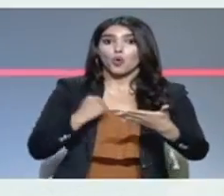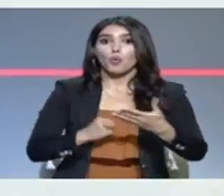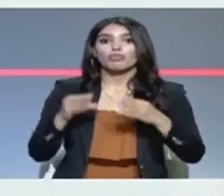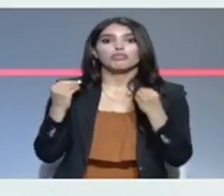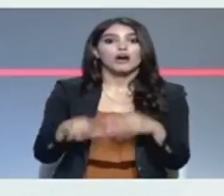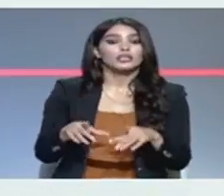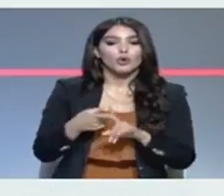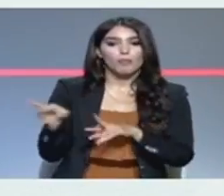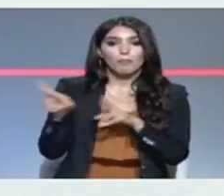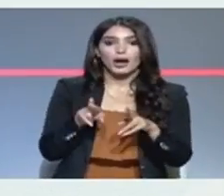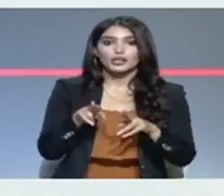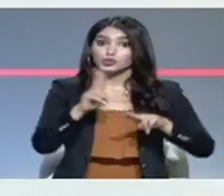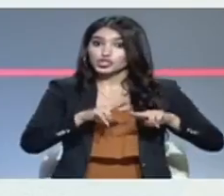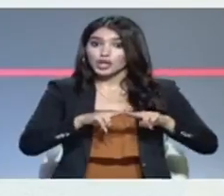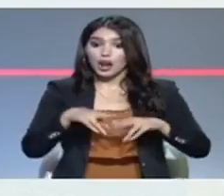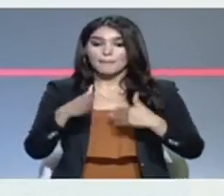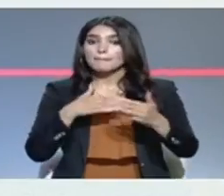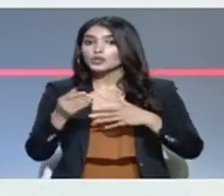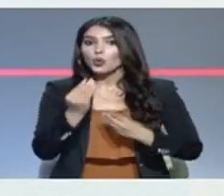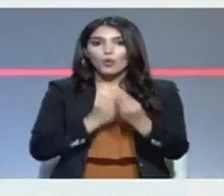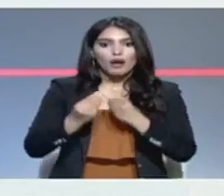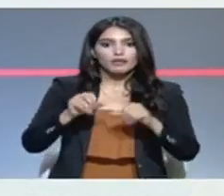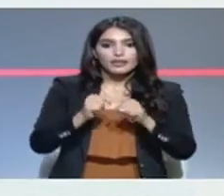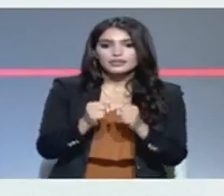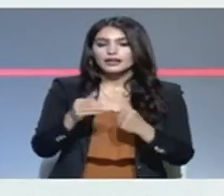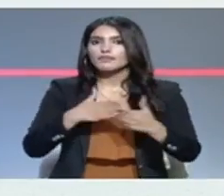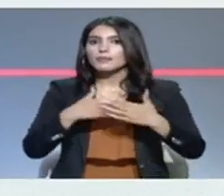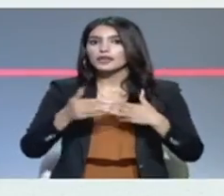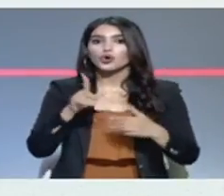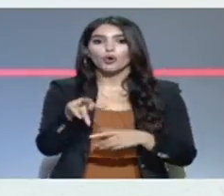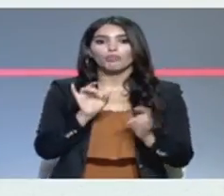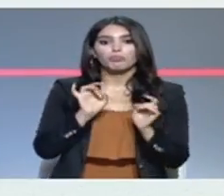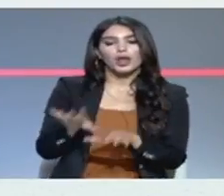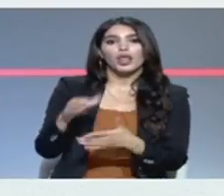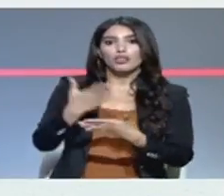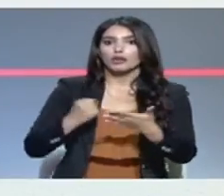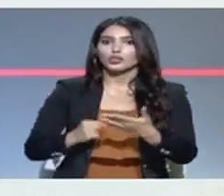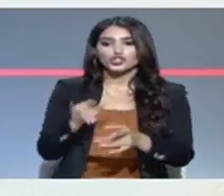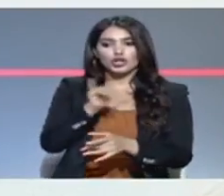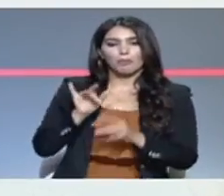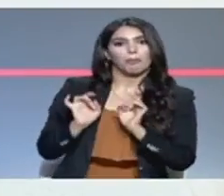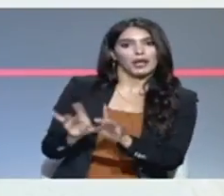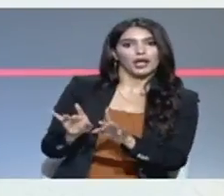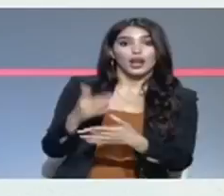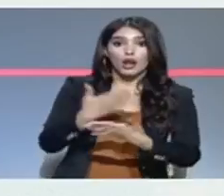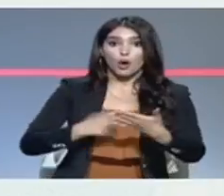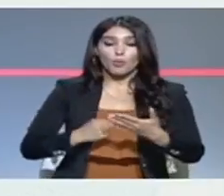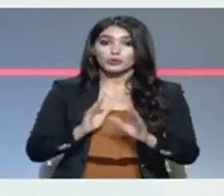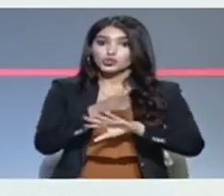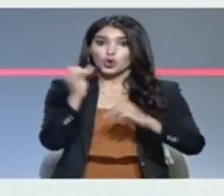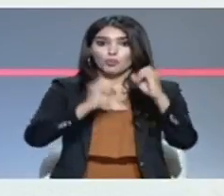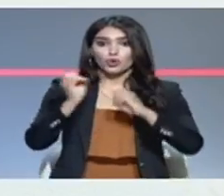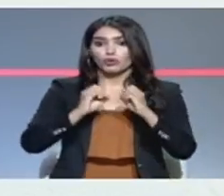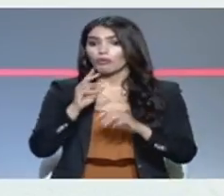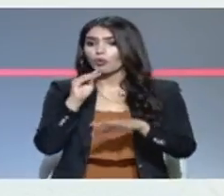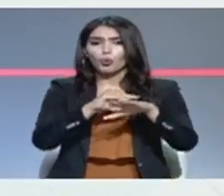هذيك، كي يرجع باش يصلح ولا فما عنده خلل في الحكاية هذيك يقول له ما لقيتش الورقة، يقول له لا ما استعرفش بيك. والآخر كما قلت لك يجي للمنظمة لهنا يتشكى